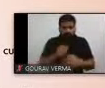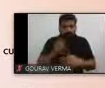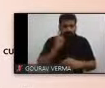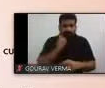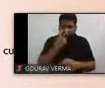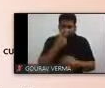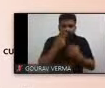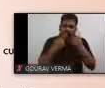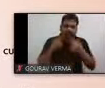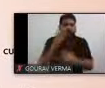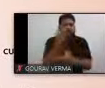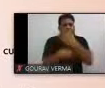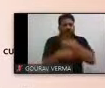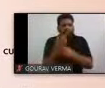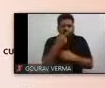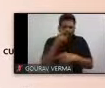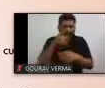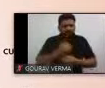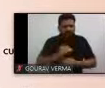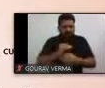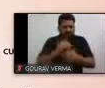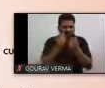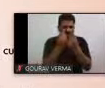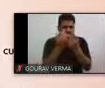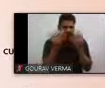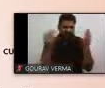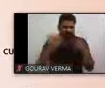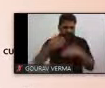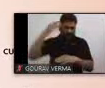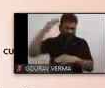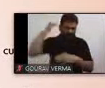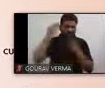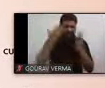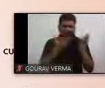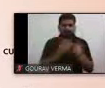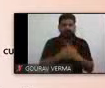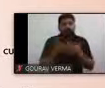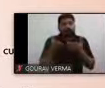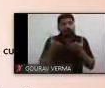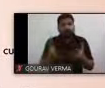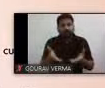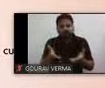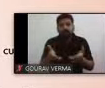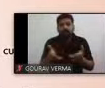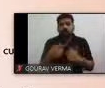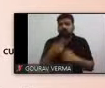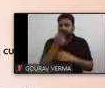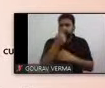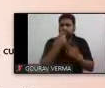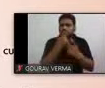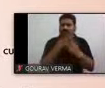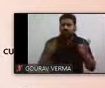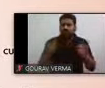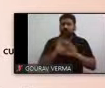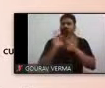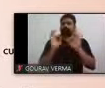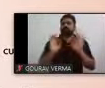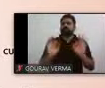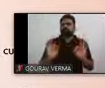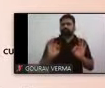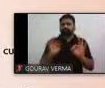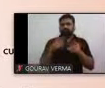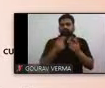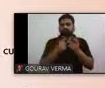मल्टीपल डिसेबिलिटीज विद विजन इम्पेयरमेंट होता था. अभी वैक्सीनेशन निकल आया, वी हैव